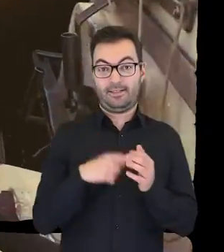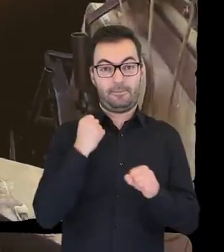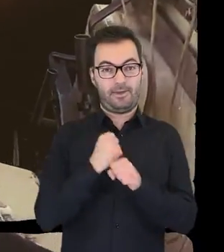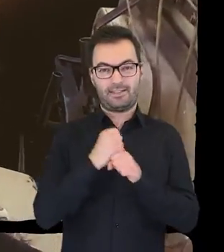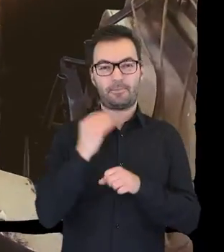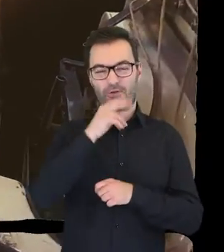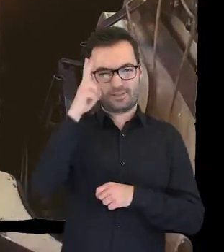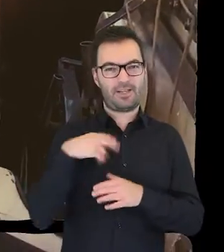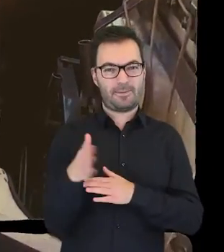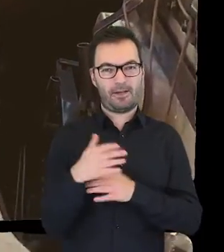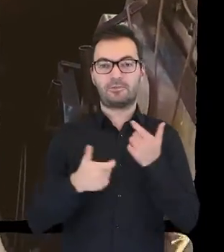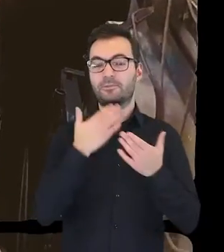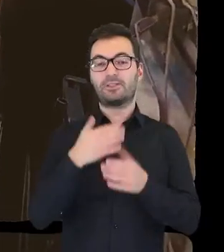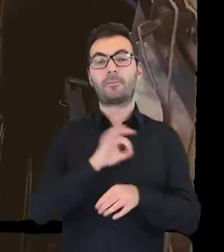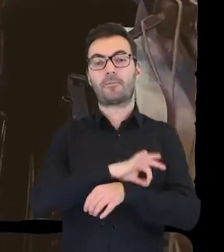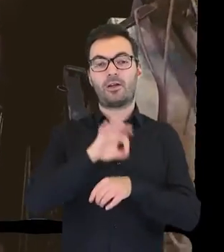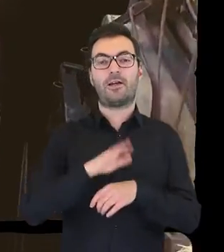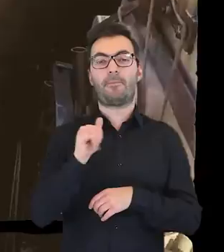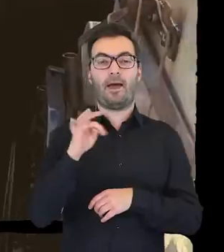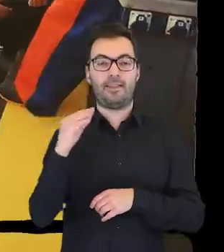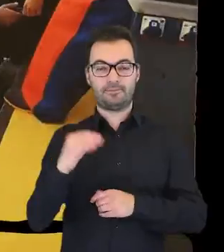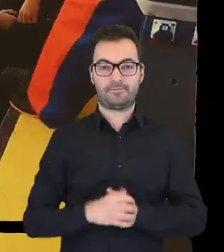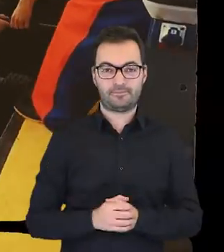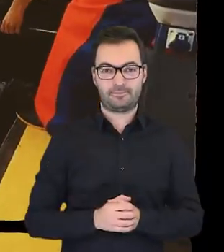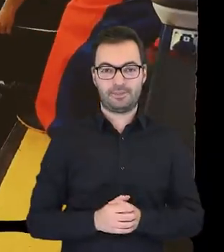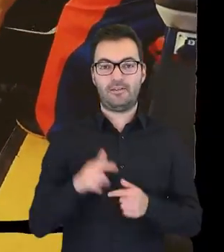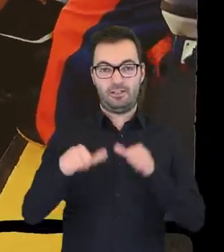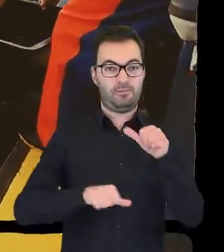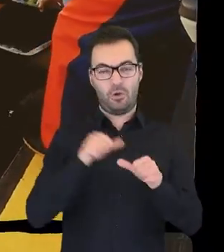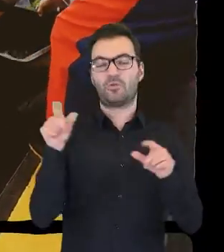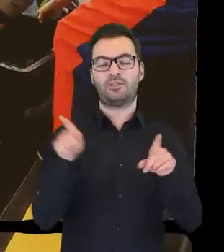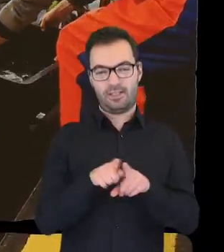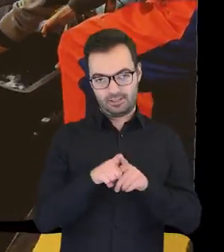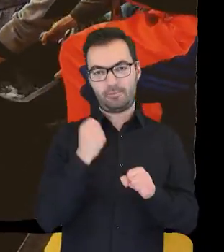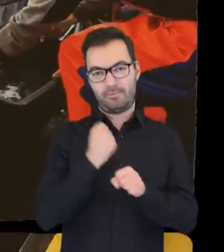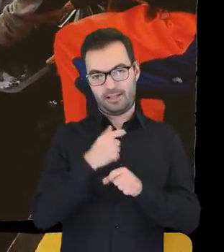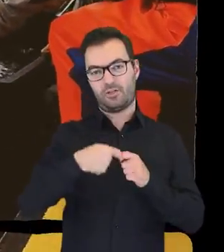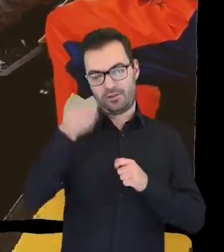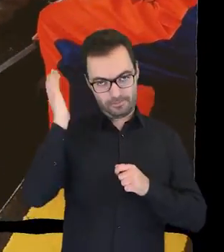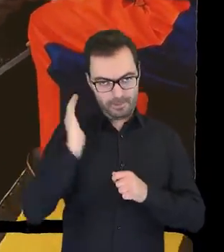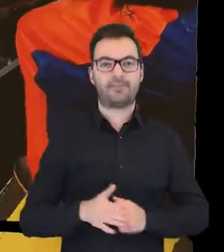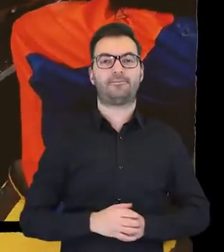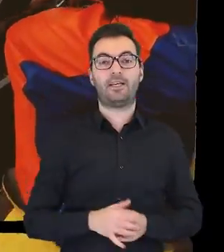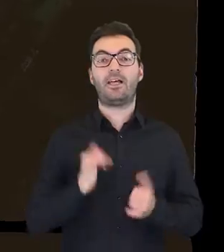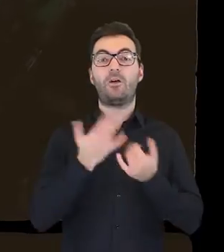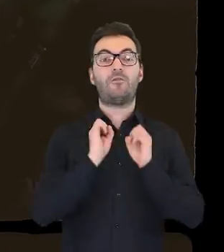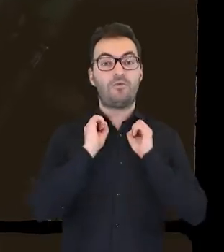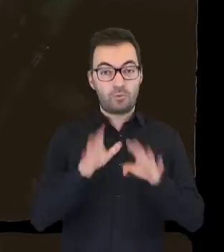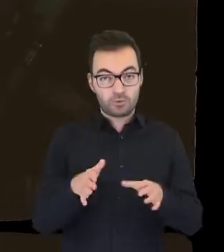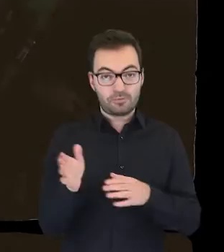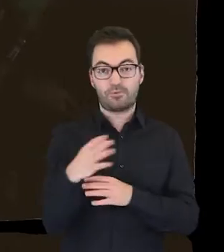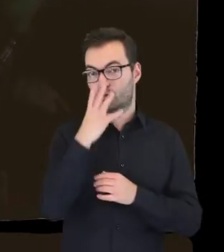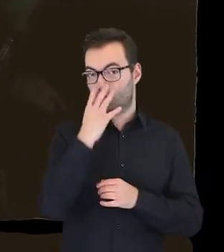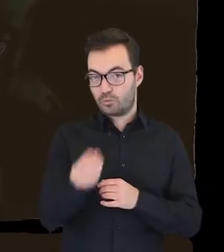w Morskim Instytucie Rybackim wykonujemy w ramach projektu PIKE i właśnie w tym roku również będziemy te prace kontynuować. Po